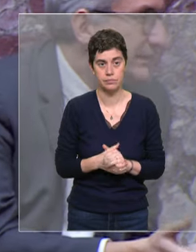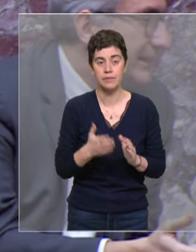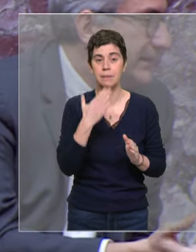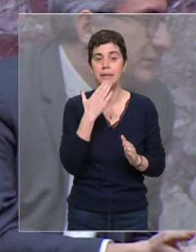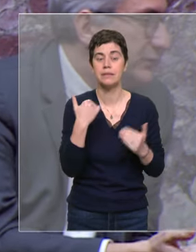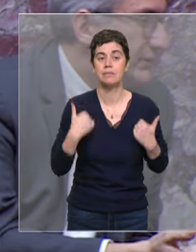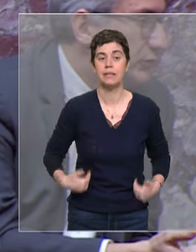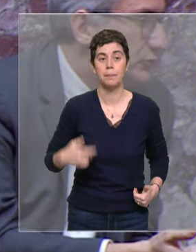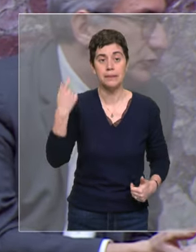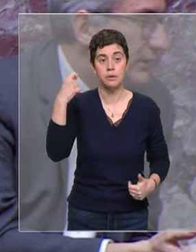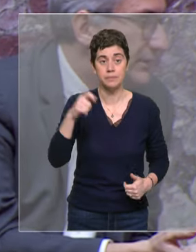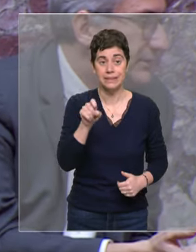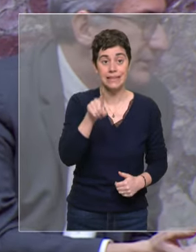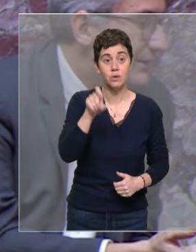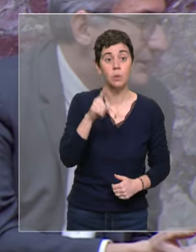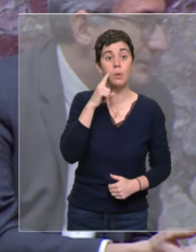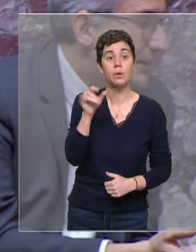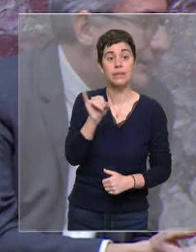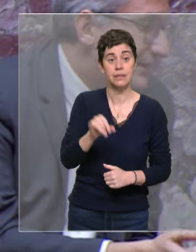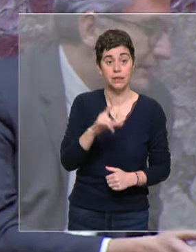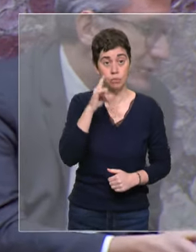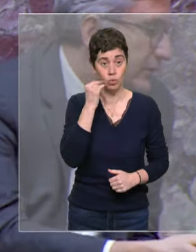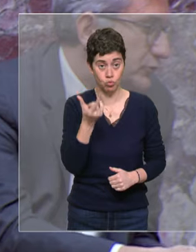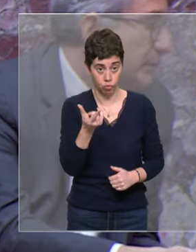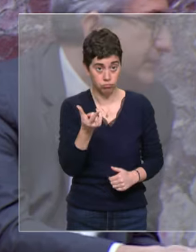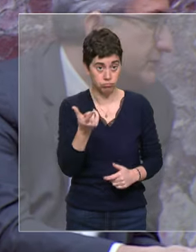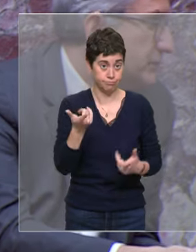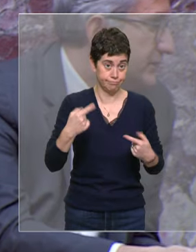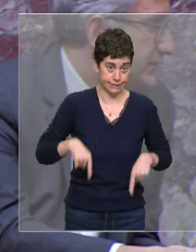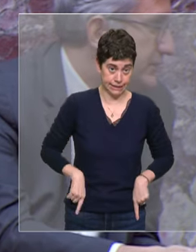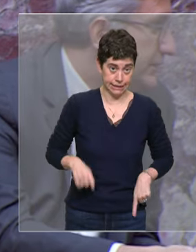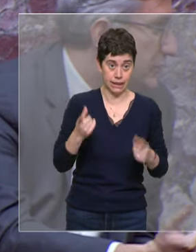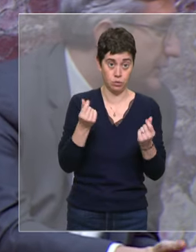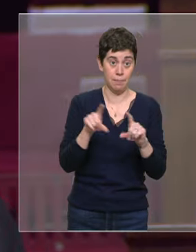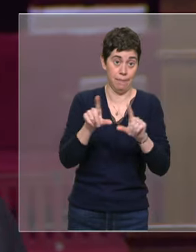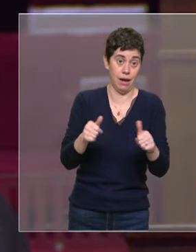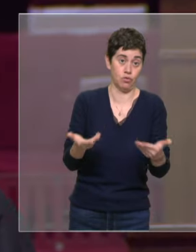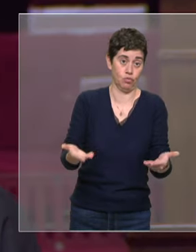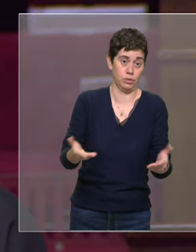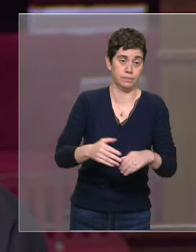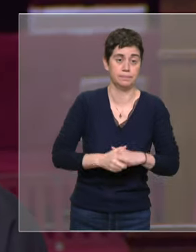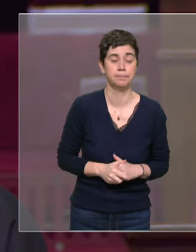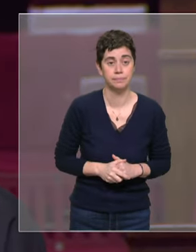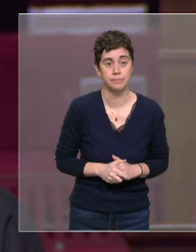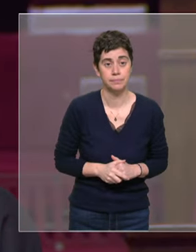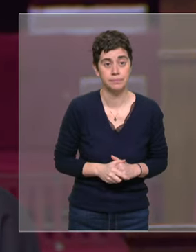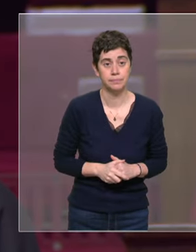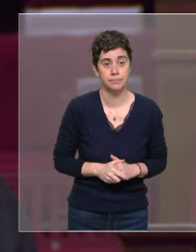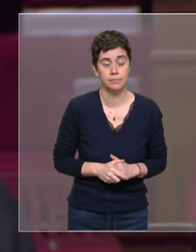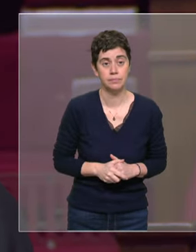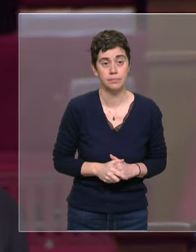Merci Madame la Présidente. Ma question s'adresse à Monsieur Bruno Le Maire, qui n'est pas là, ministre de l'économie, des finances et de la souveraineté industrielle et